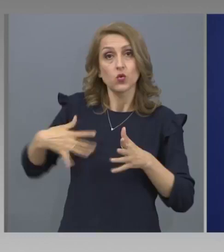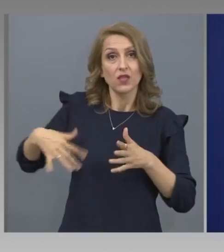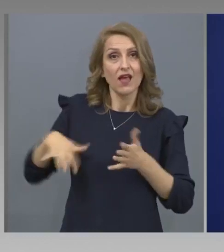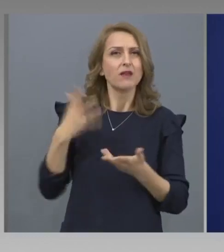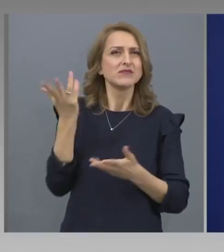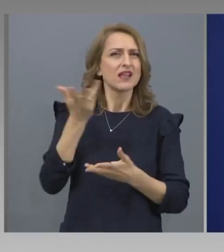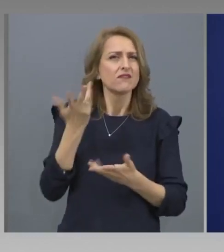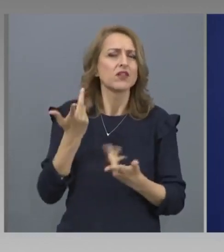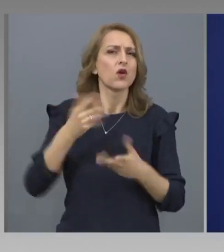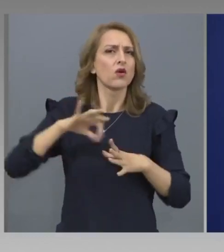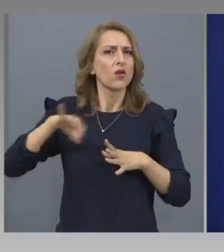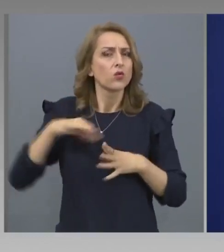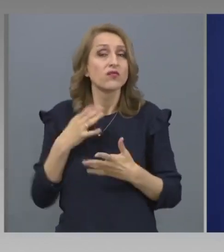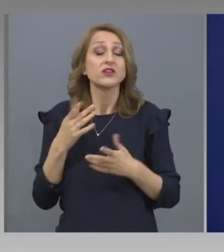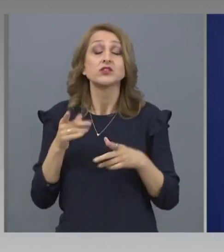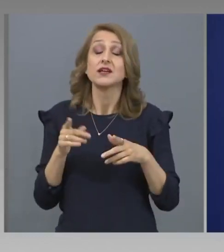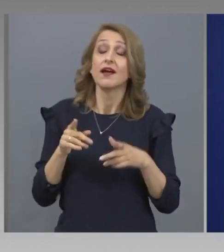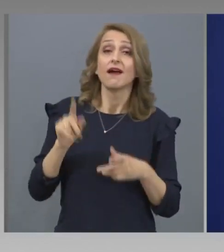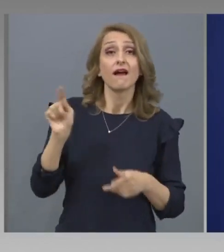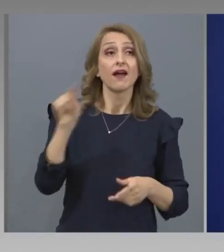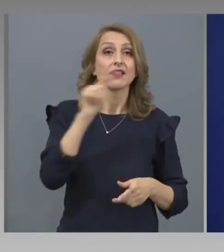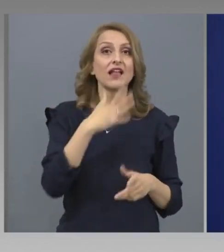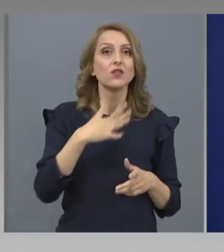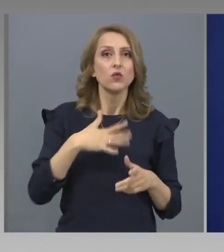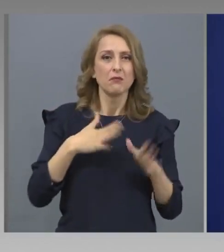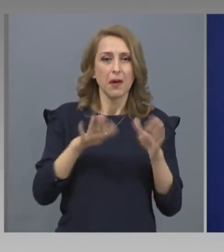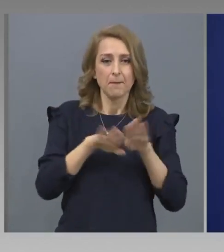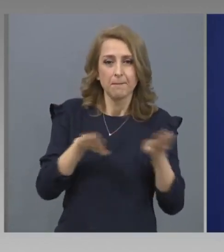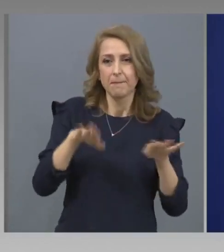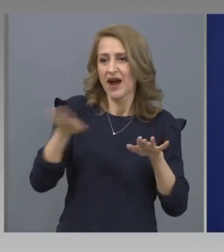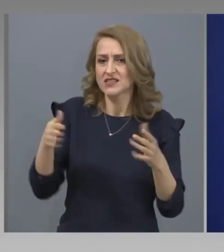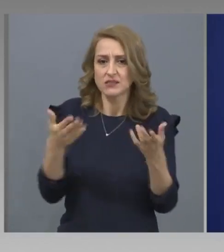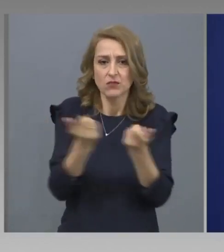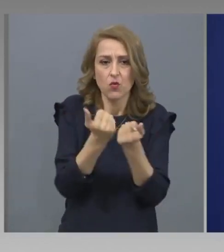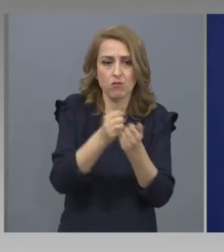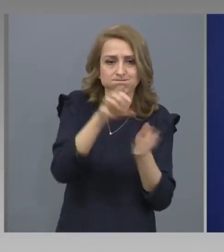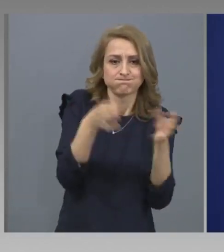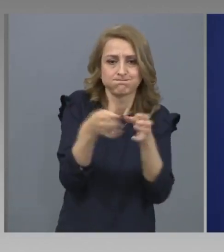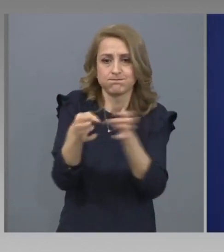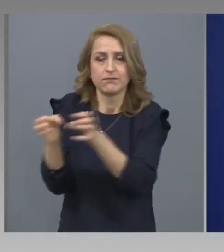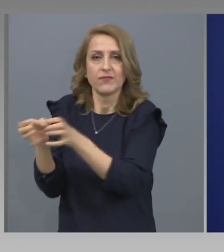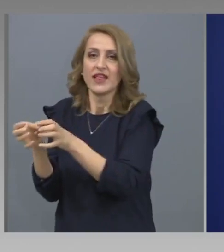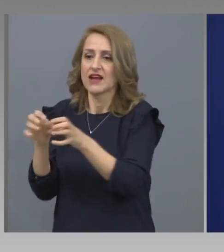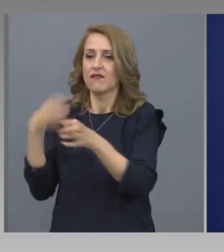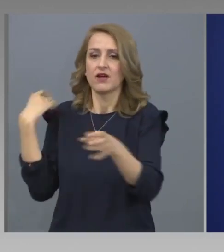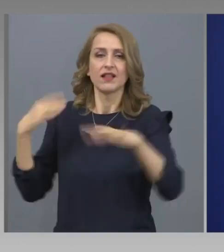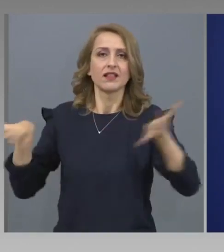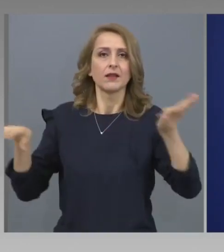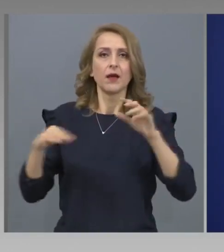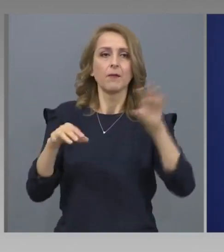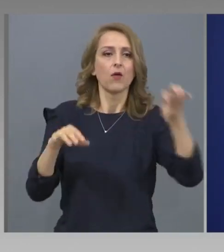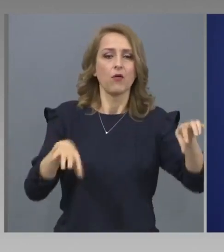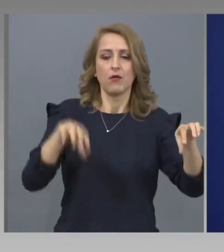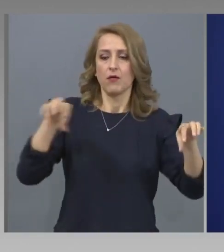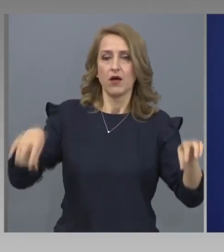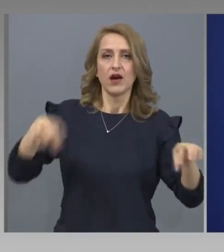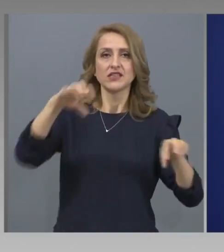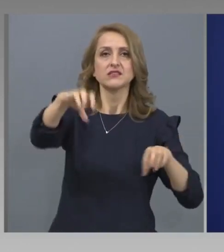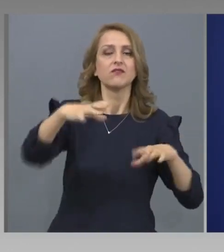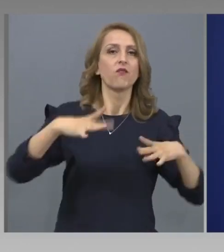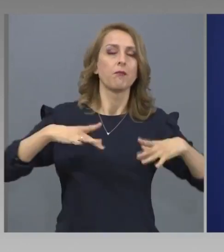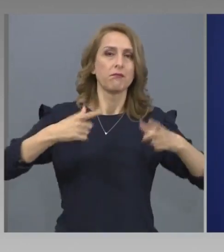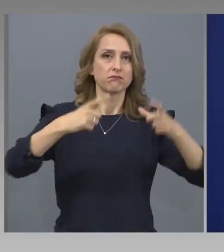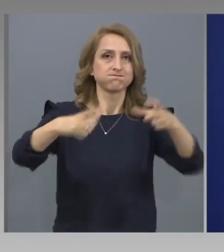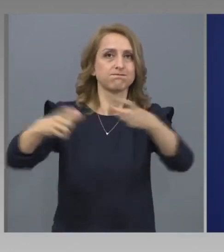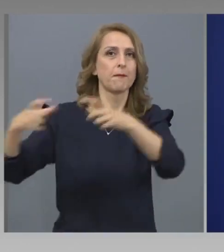те трябва, където са много на гъсто масите, трябва задължително да се разредат и да се работи на